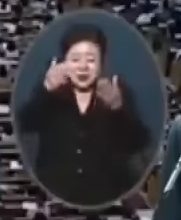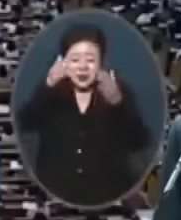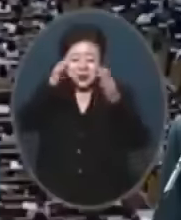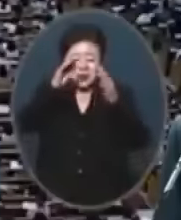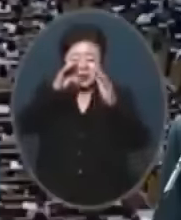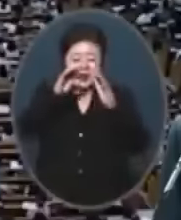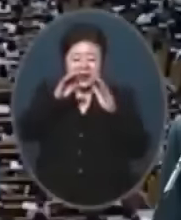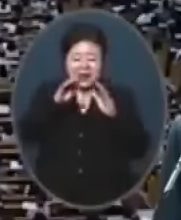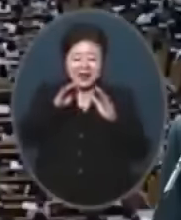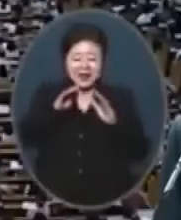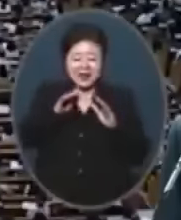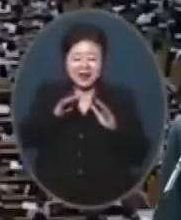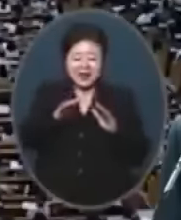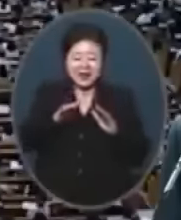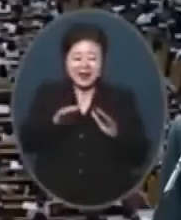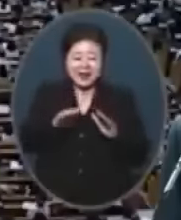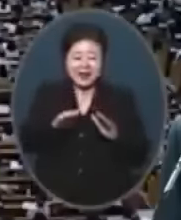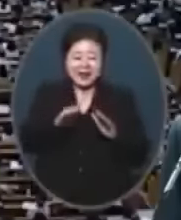간구하노라.